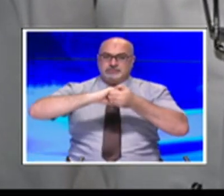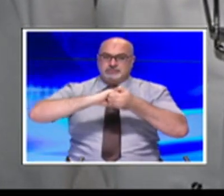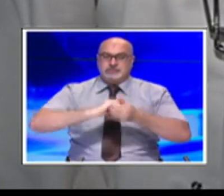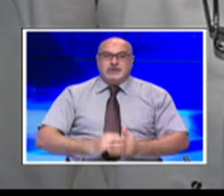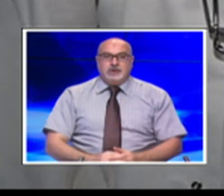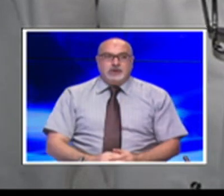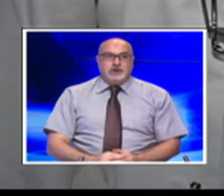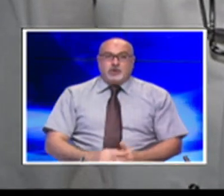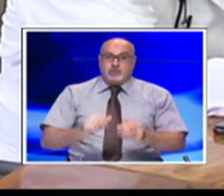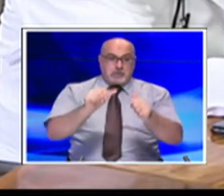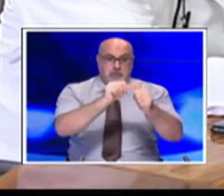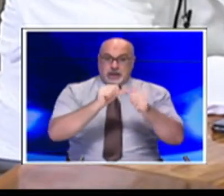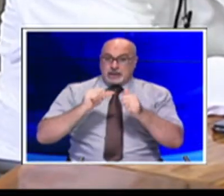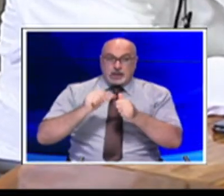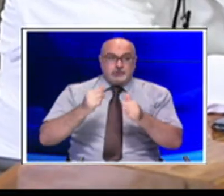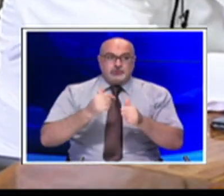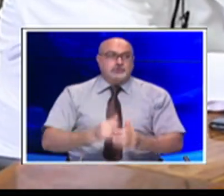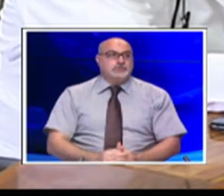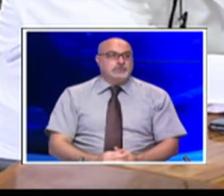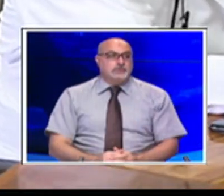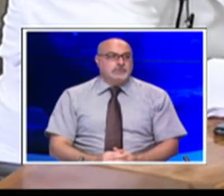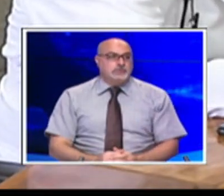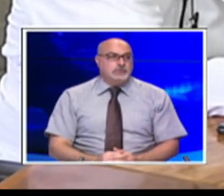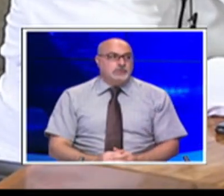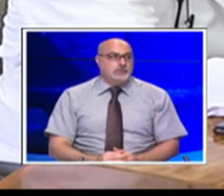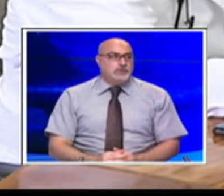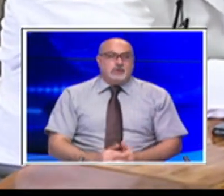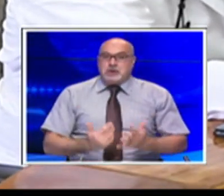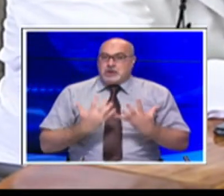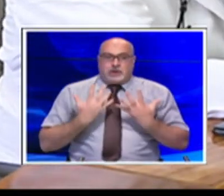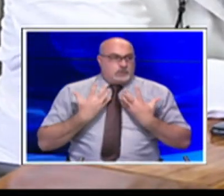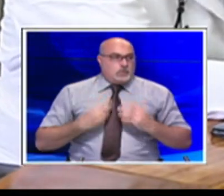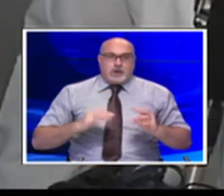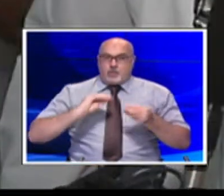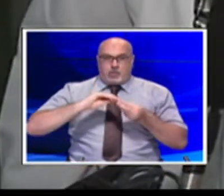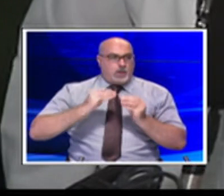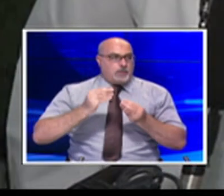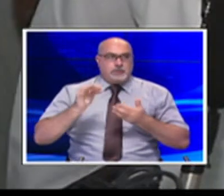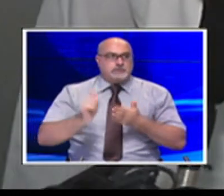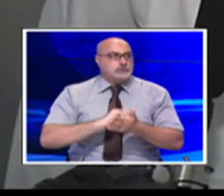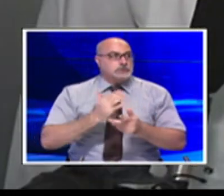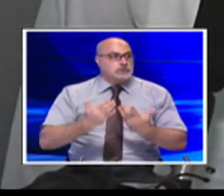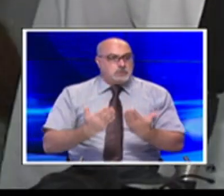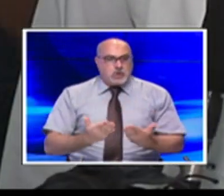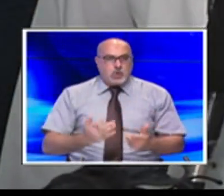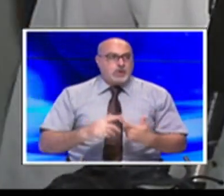جيتوا تفرجونا انه انتم هون. الحمد لله خرجوا من الازمه الصعبه هذه والامور راهي ترجع